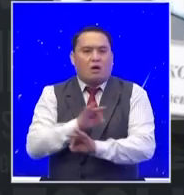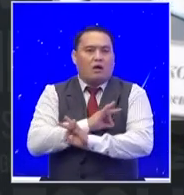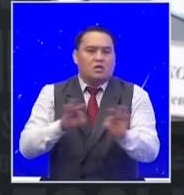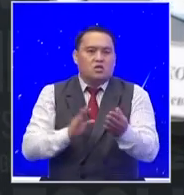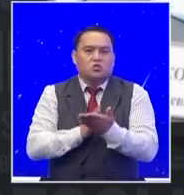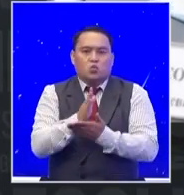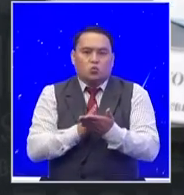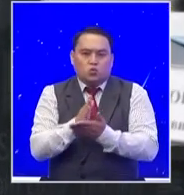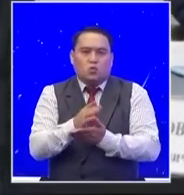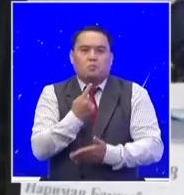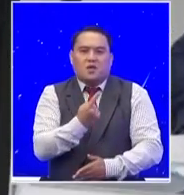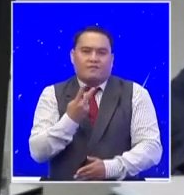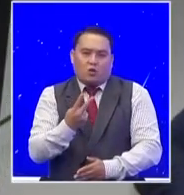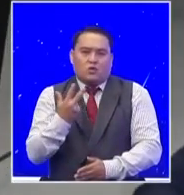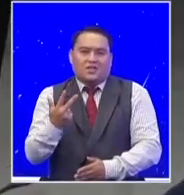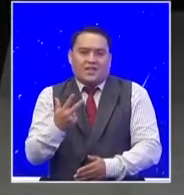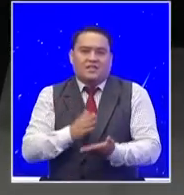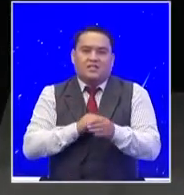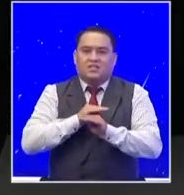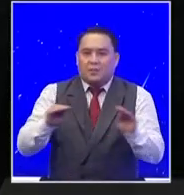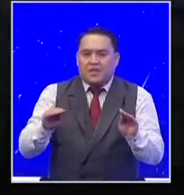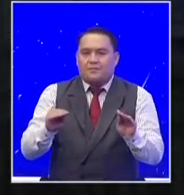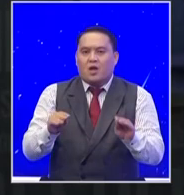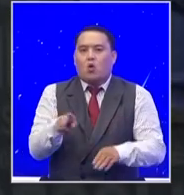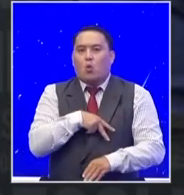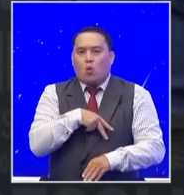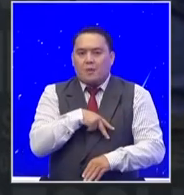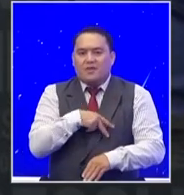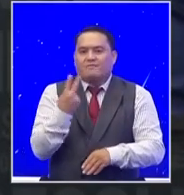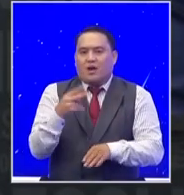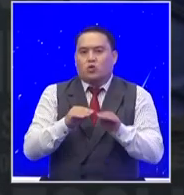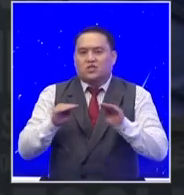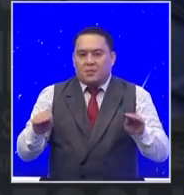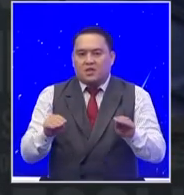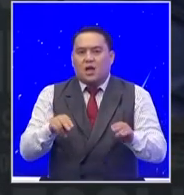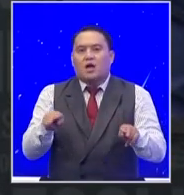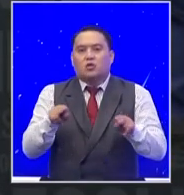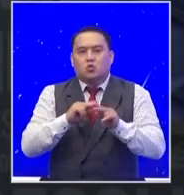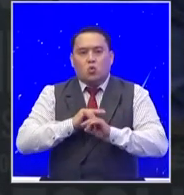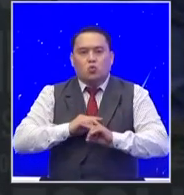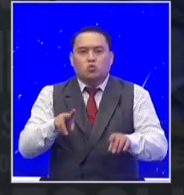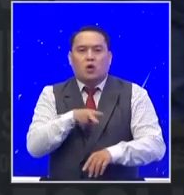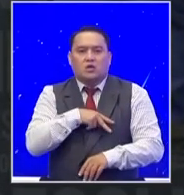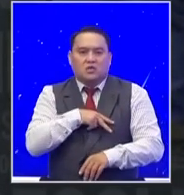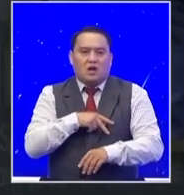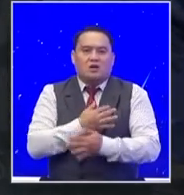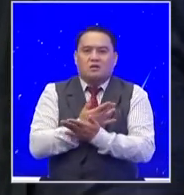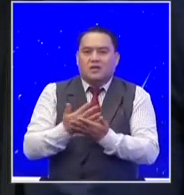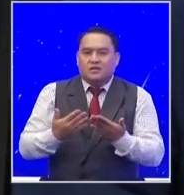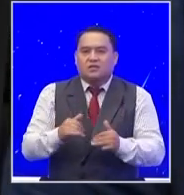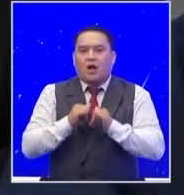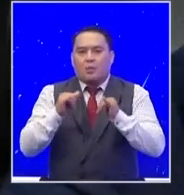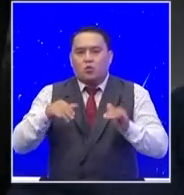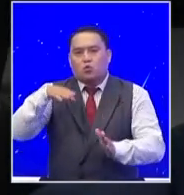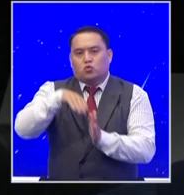органдарындағы мінсіз қызметі үшін 1, 2, 3 степени, орден Айбын 2 степени и нагрудный знак төтенше жағдайлар жүйесін